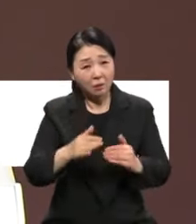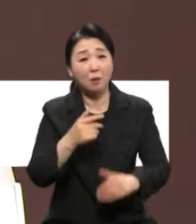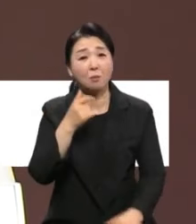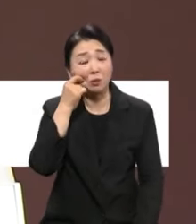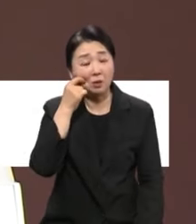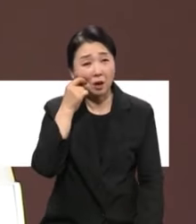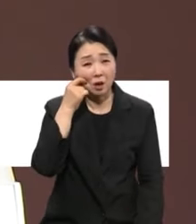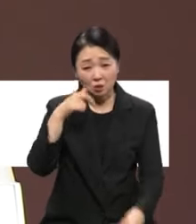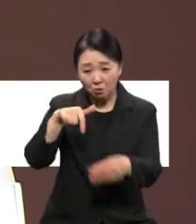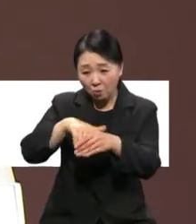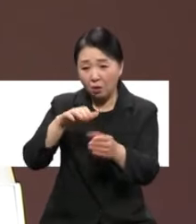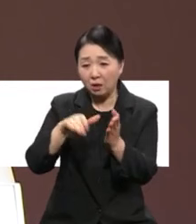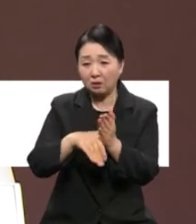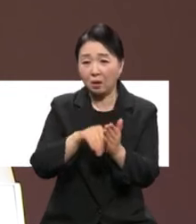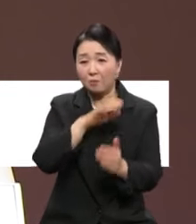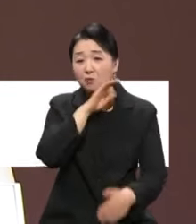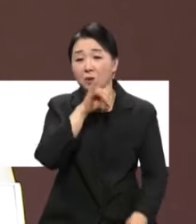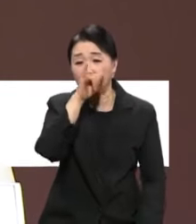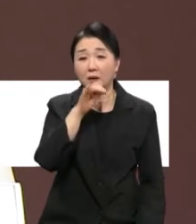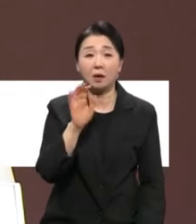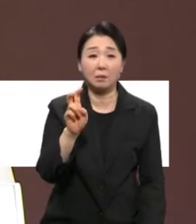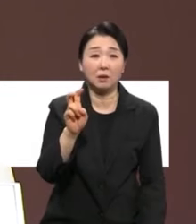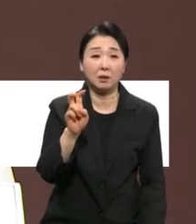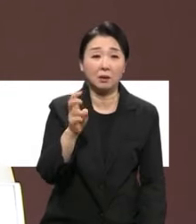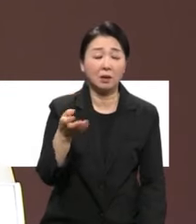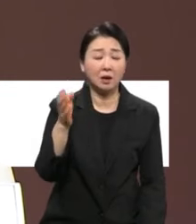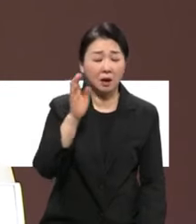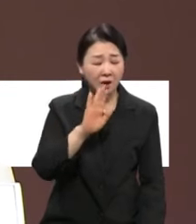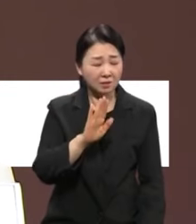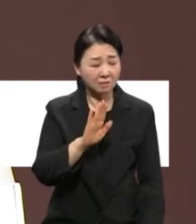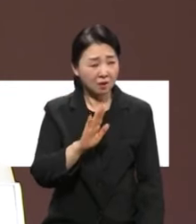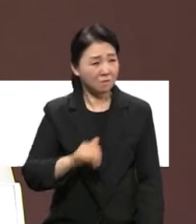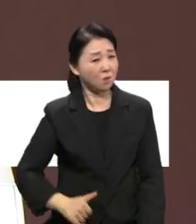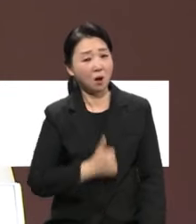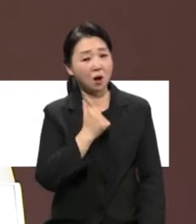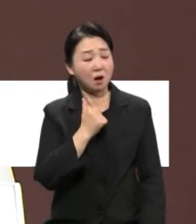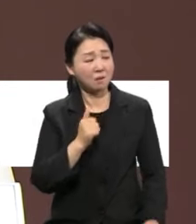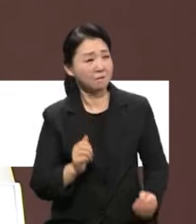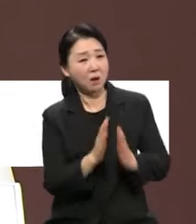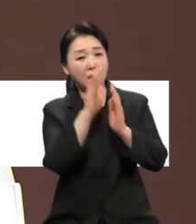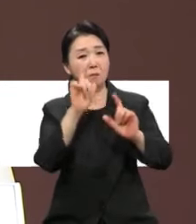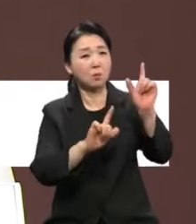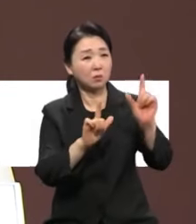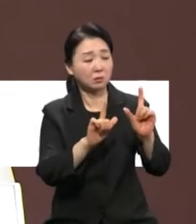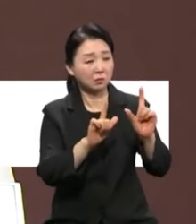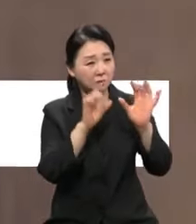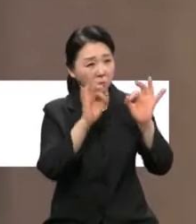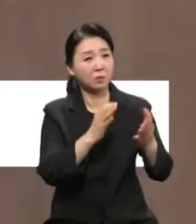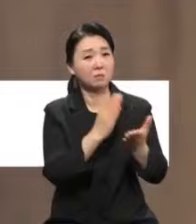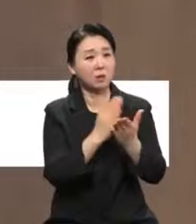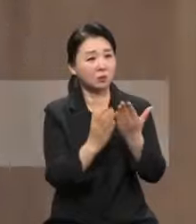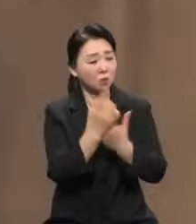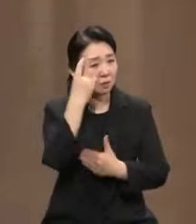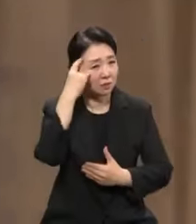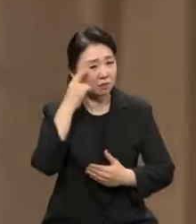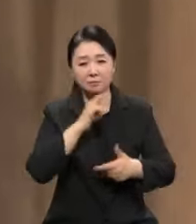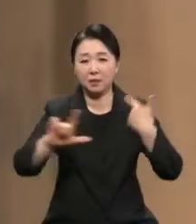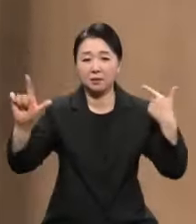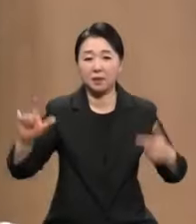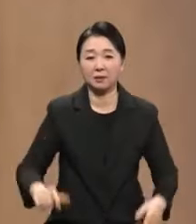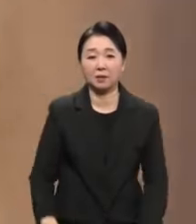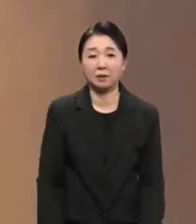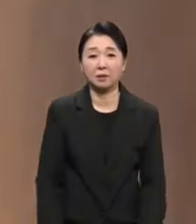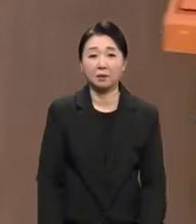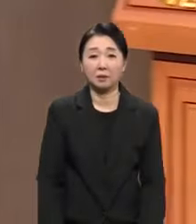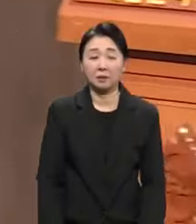수는 있겠으나 그렇다고 또 너무 격한 모습을 보이시는 거는 저는 통합의 정신에 맞지 않다. 양측